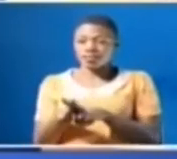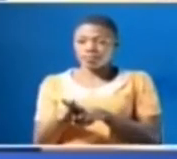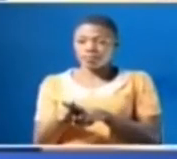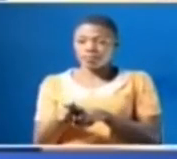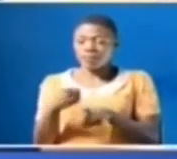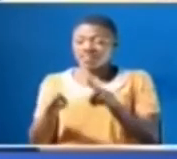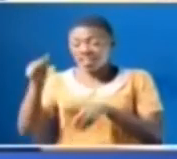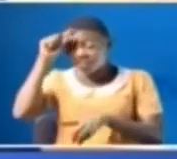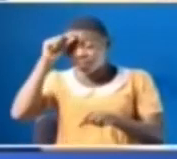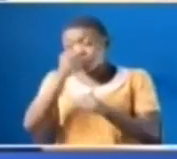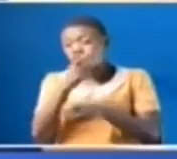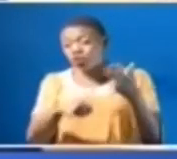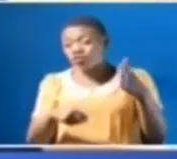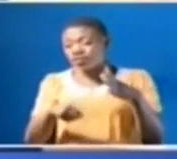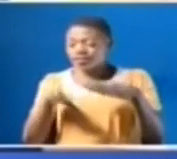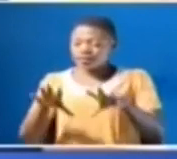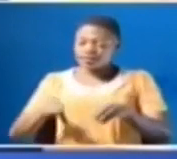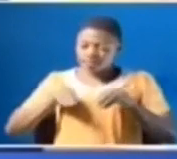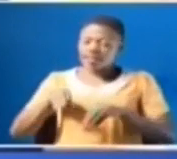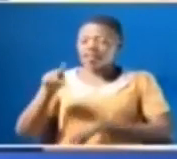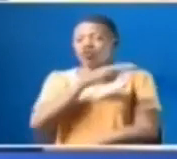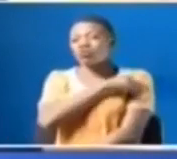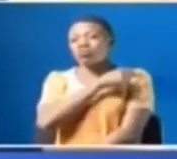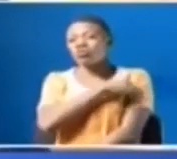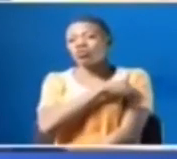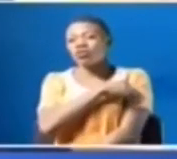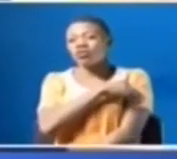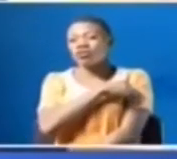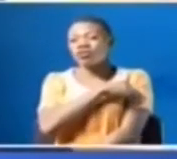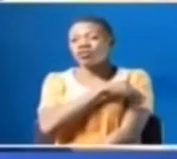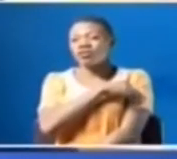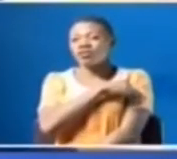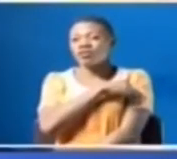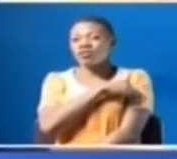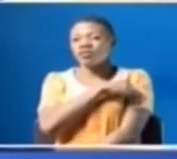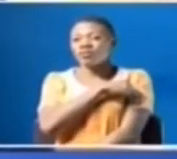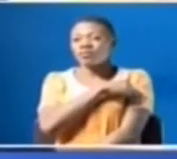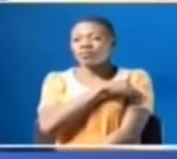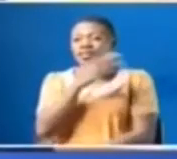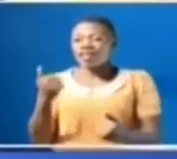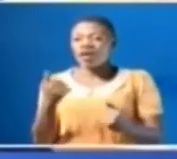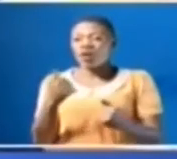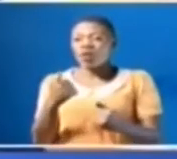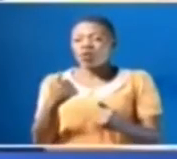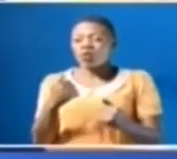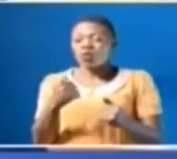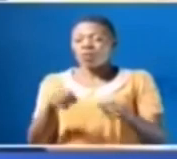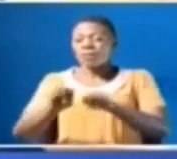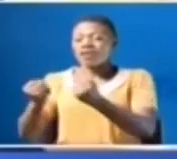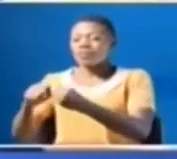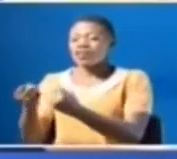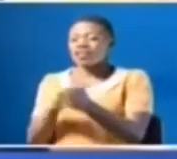nini? Imekuja ikaichukua hiyo hospitali. Inasitisha ile morale ya wale entrepreneur ambao